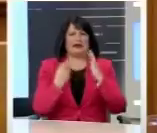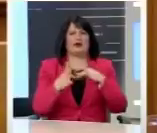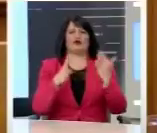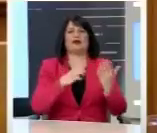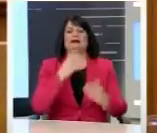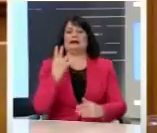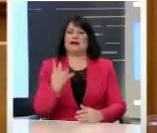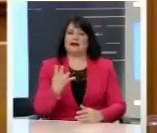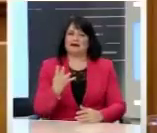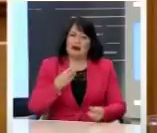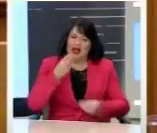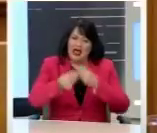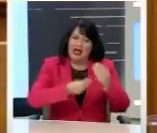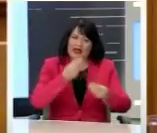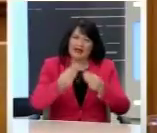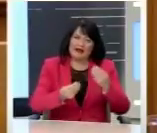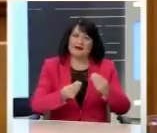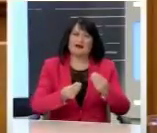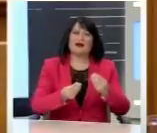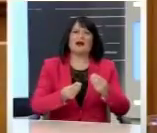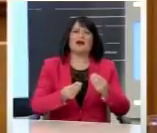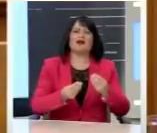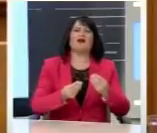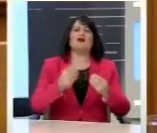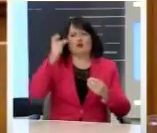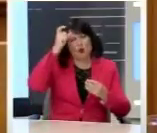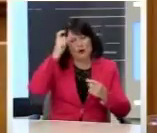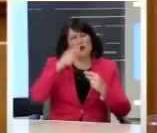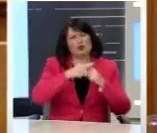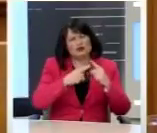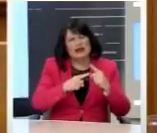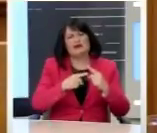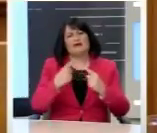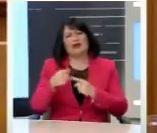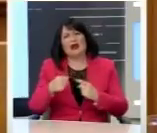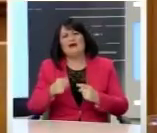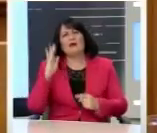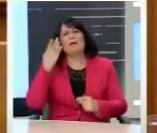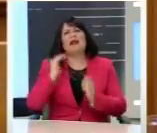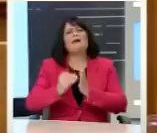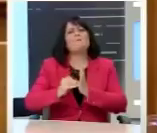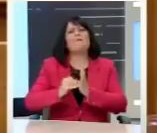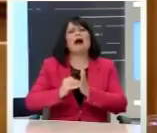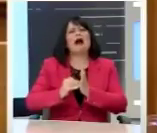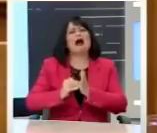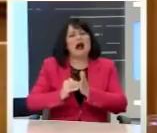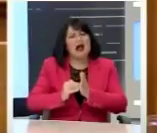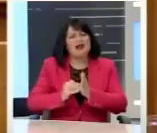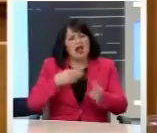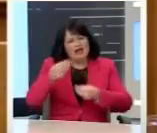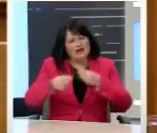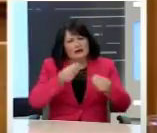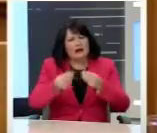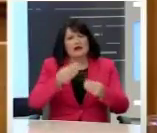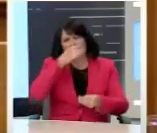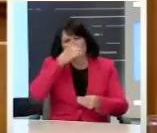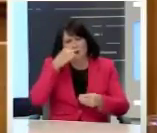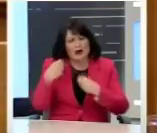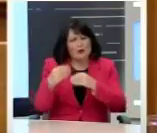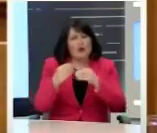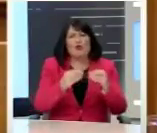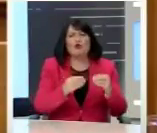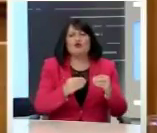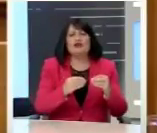1994 προμήθευε ο Χουσεΐνογλου και ο Σαΐτ Σαμπάν ως παλιοί υπάλληλοι της στρατοχωροφυλακής